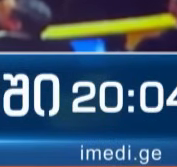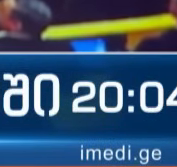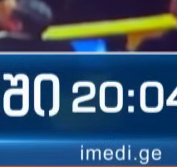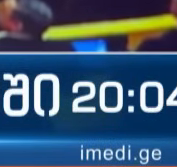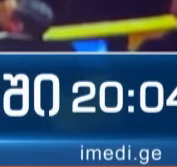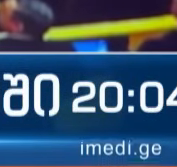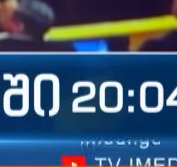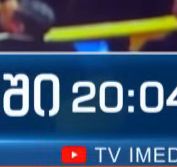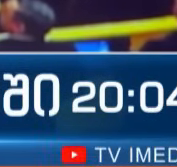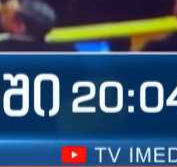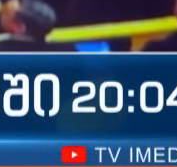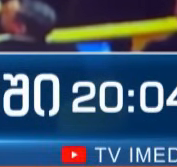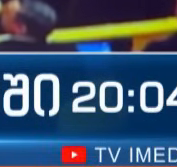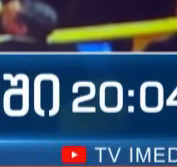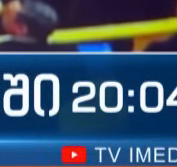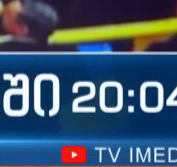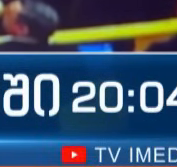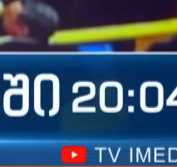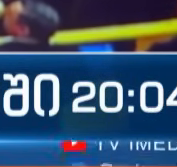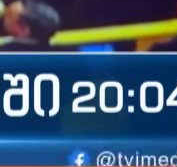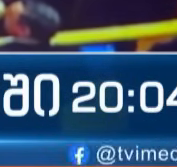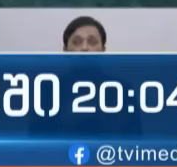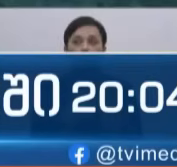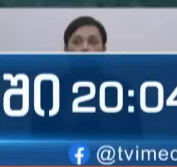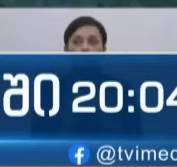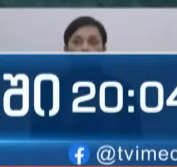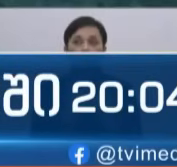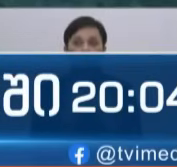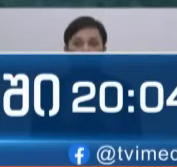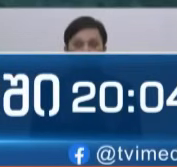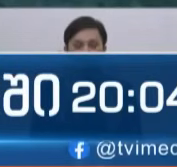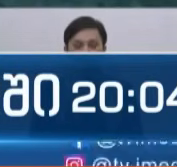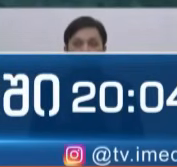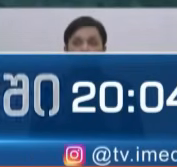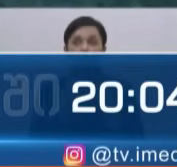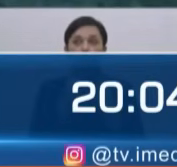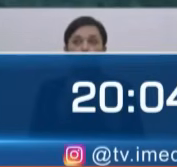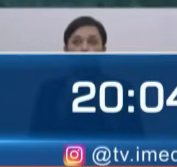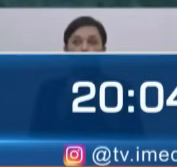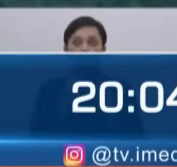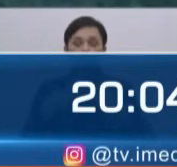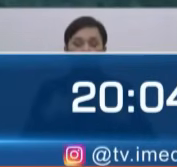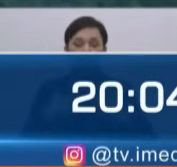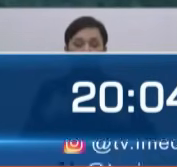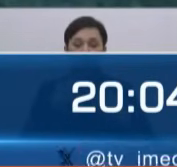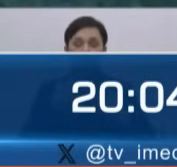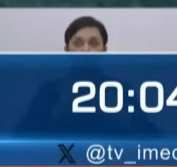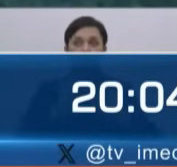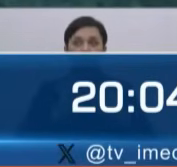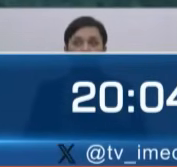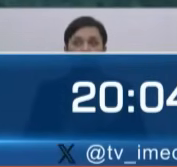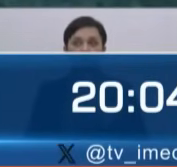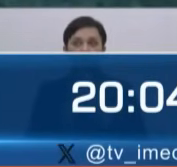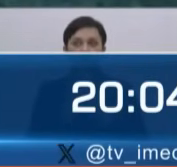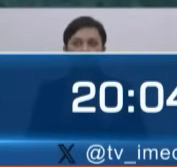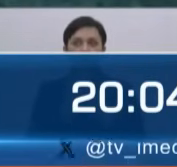ფრაქცია ქართული ოცნების თავმჯდომარე მამუკა მდინარაძემ. Მინდა დღევანდელი სხდომა სამძიმრი დაიწყო.